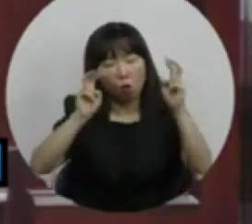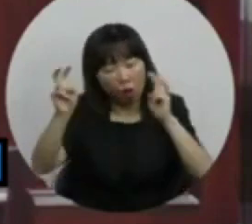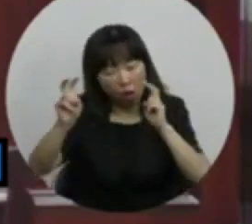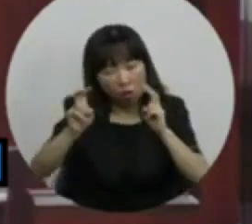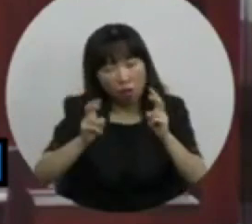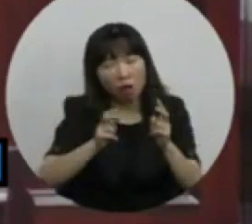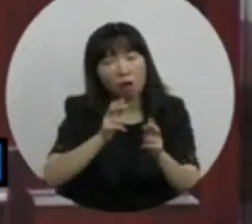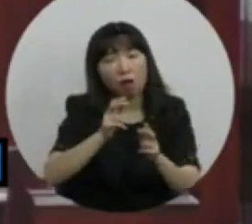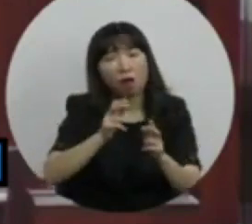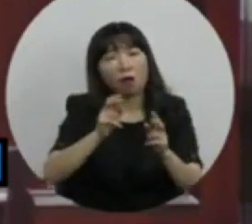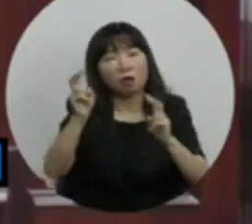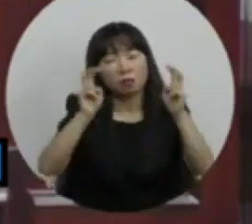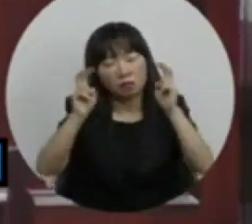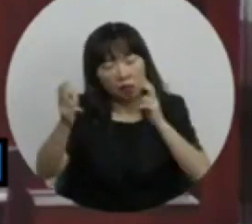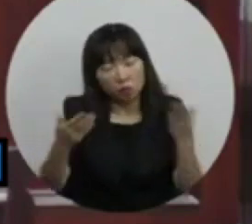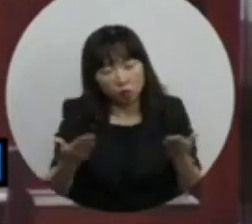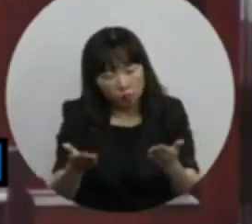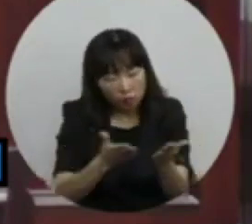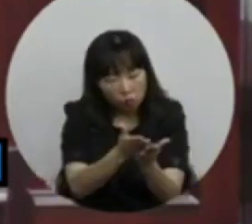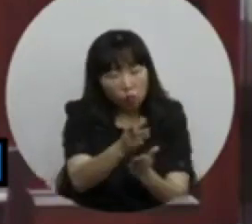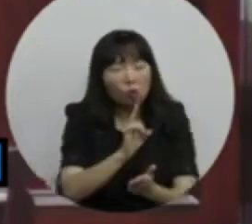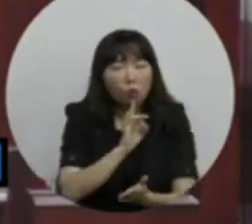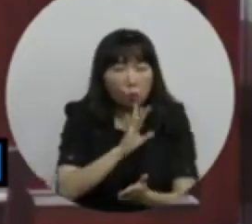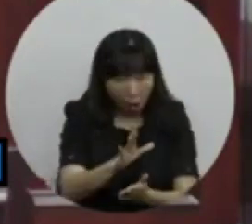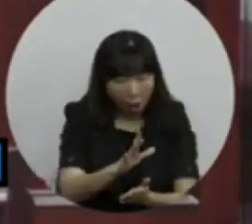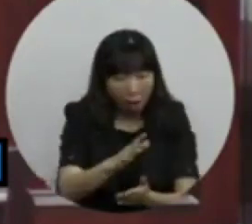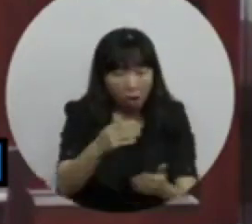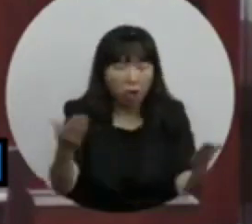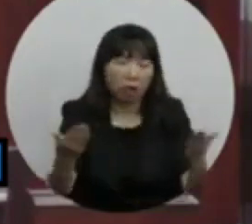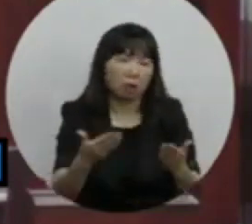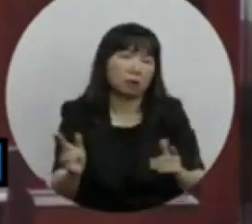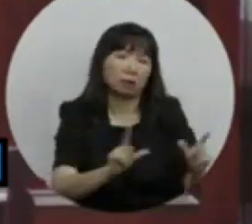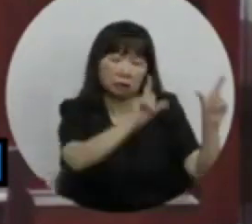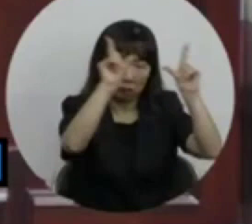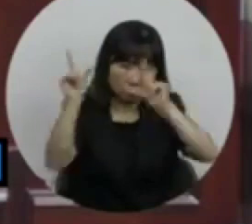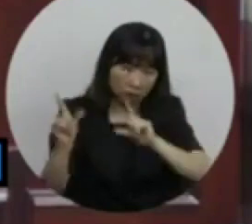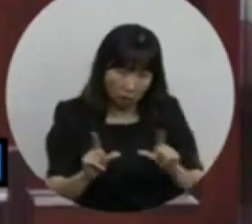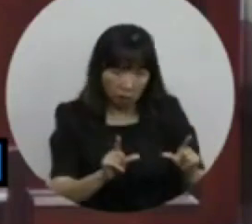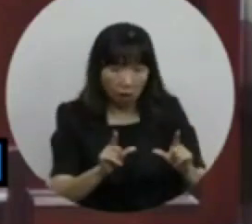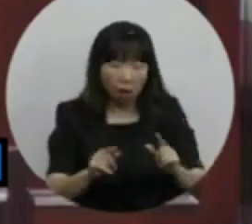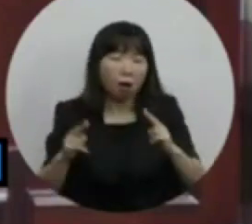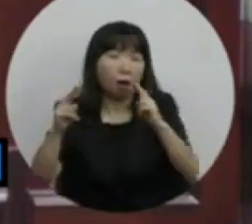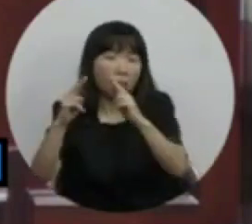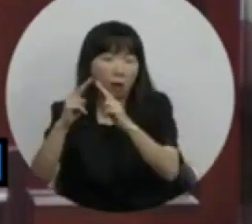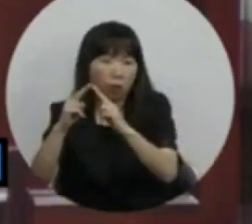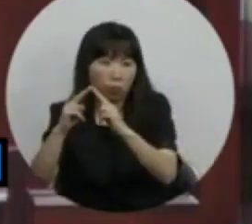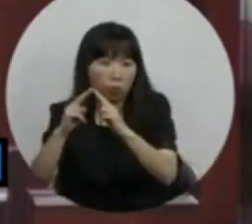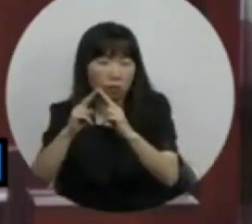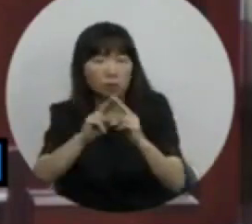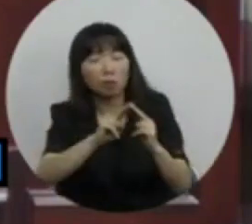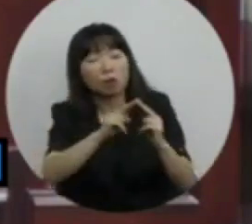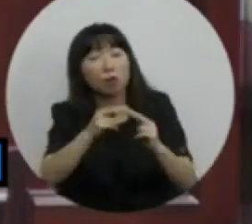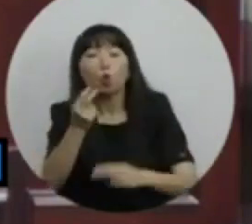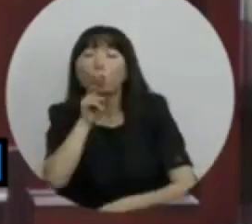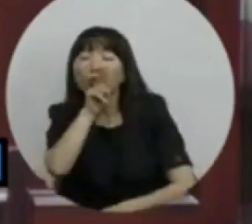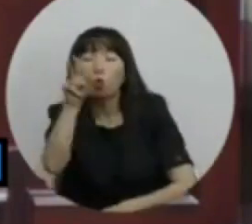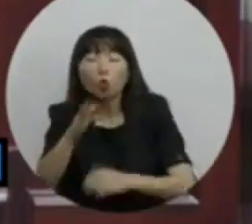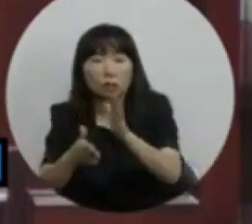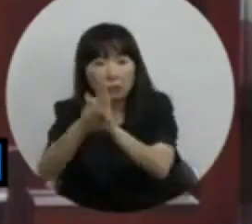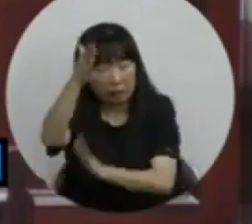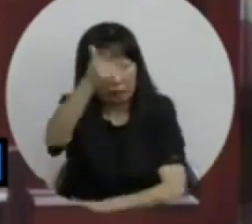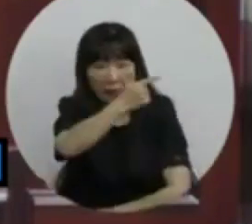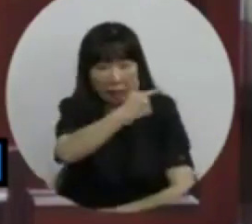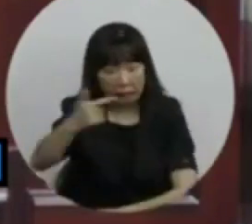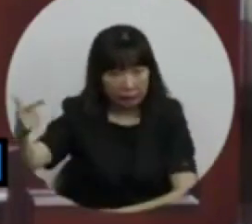놓인 것입니다. 반면 정부는 반도체 강국 실현을 위해 인근 지역인 용인시에